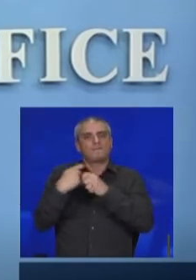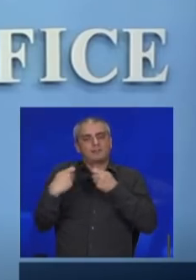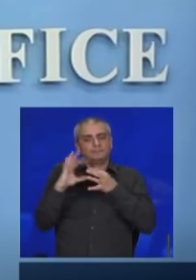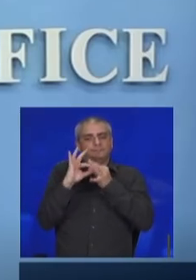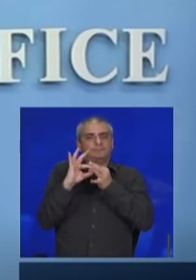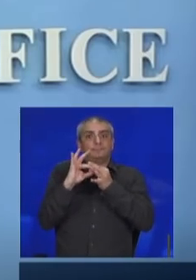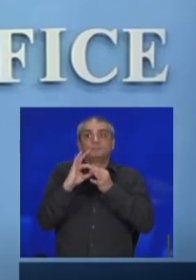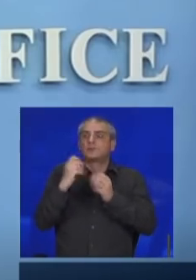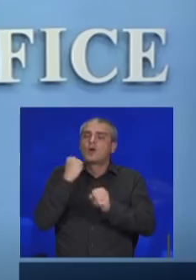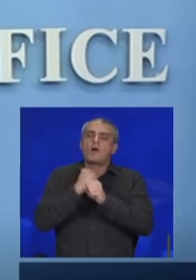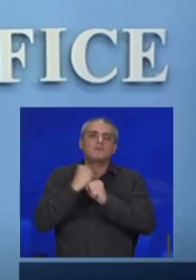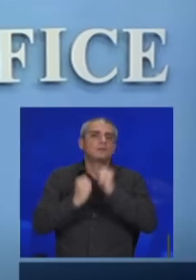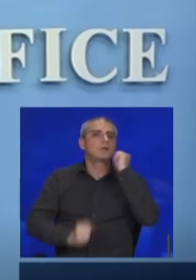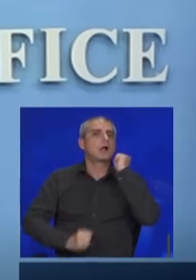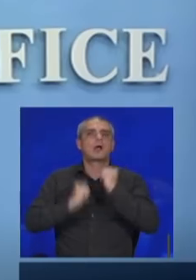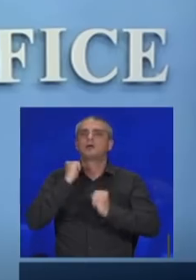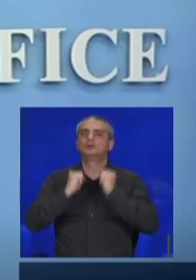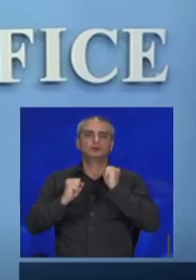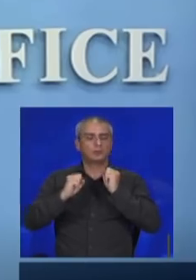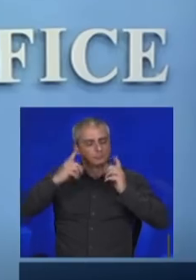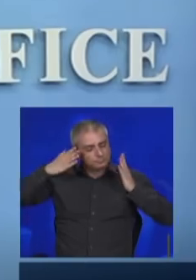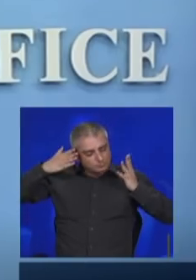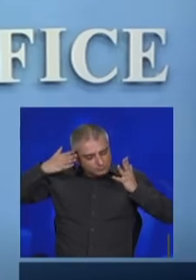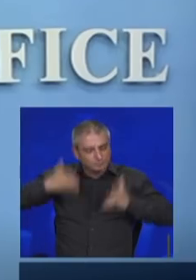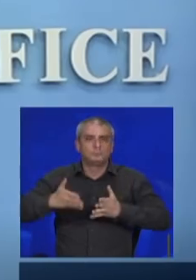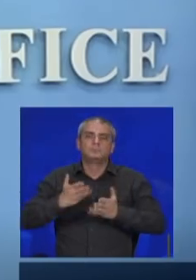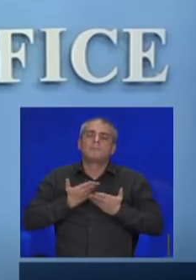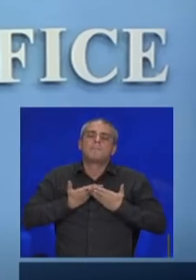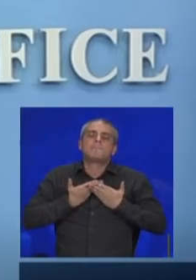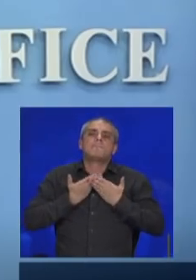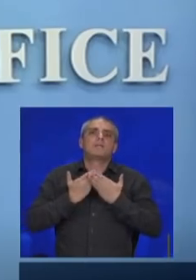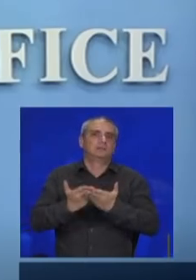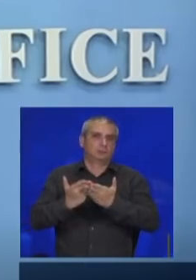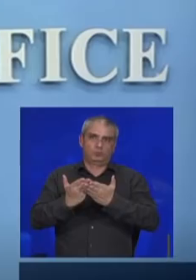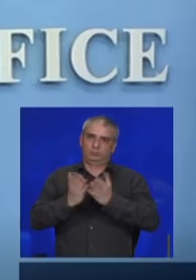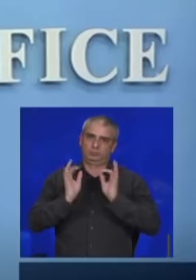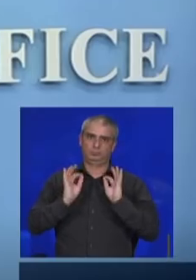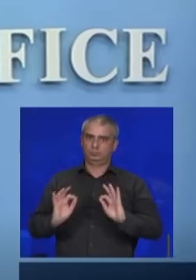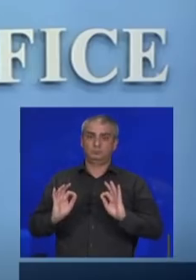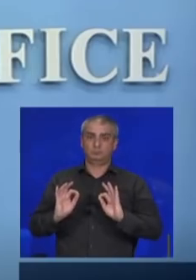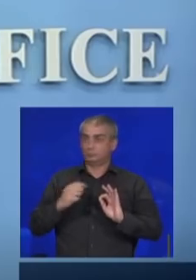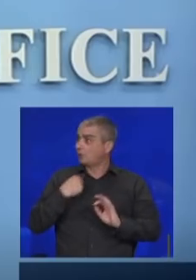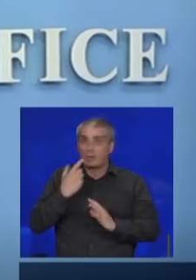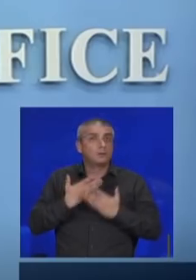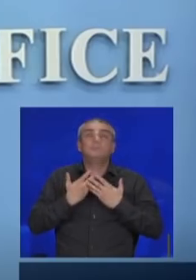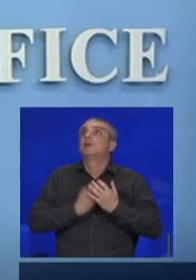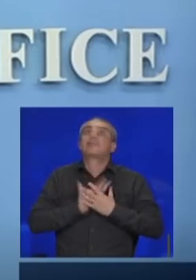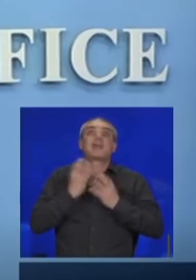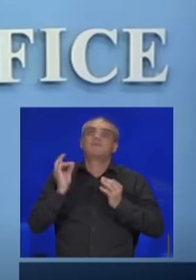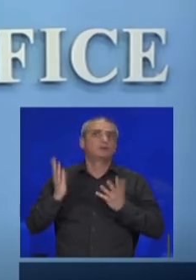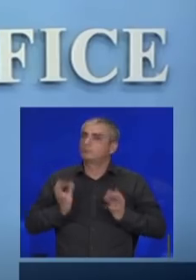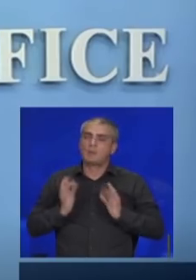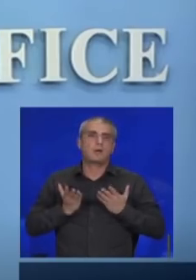קשה, ביסודיות, במסירות, אני יכול להגיד אפילו מסירות נפש. ואני